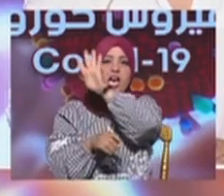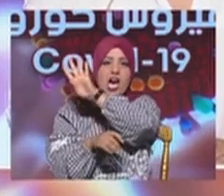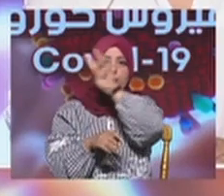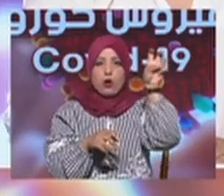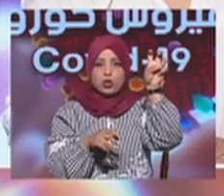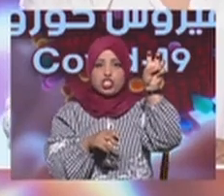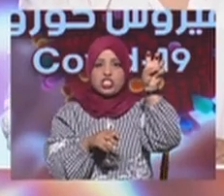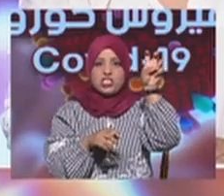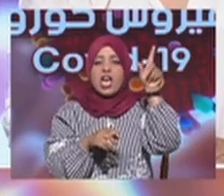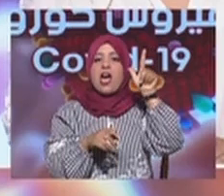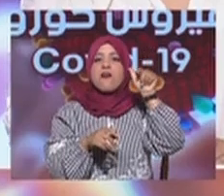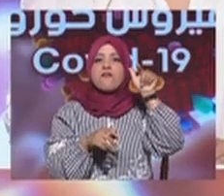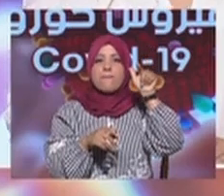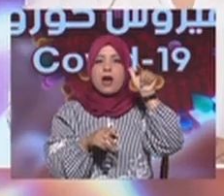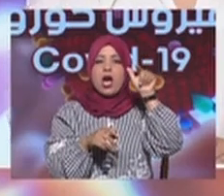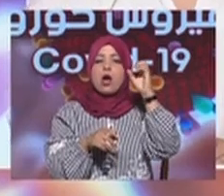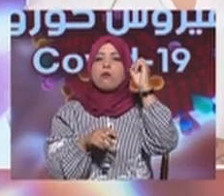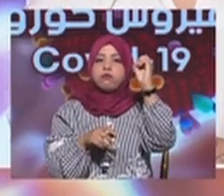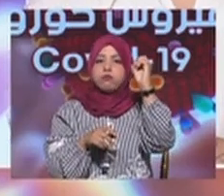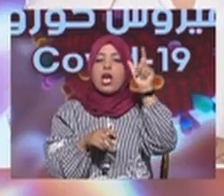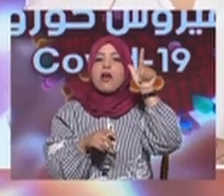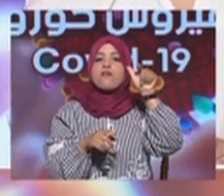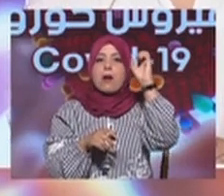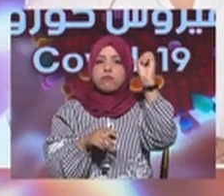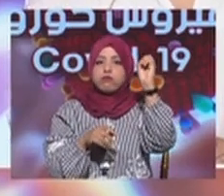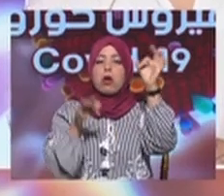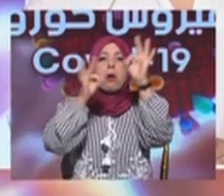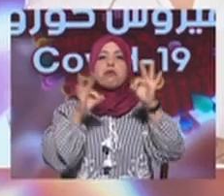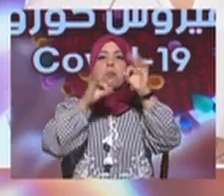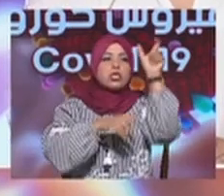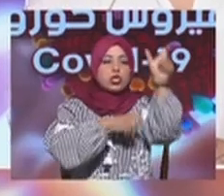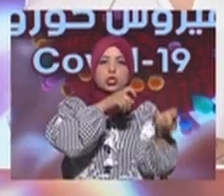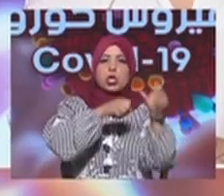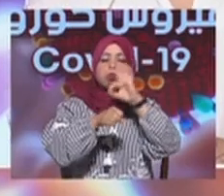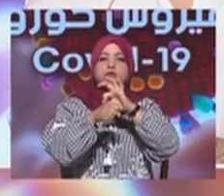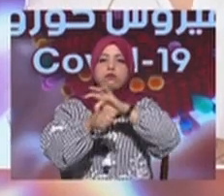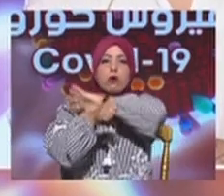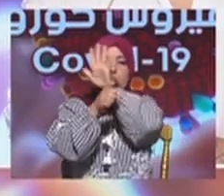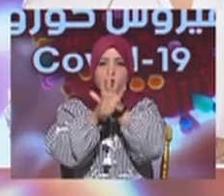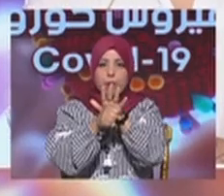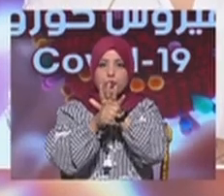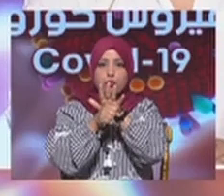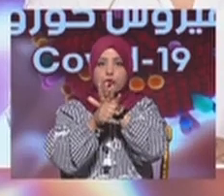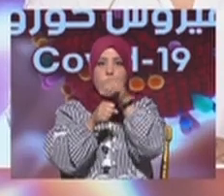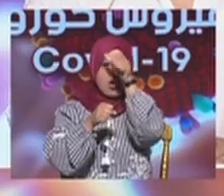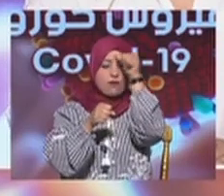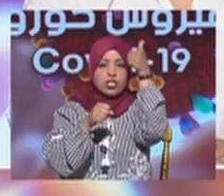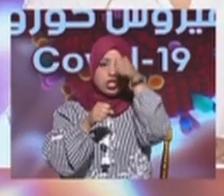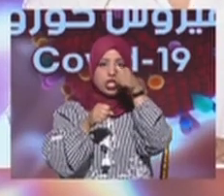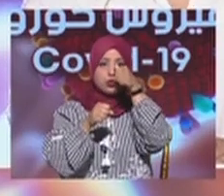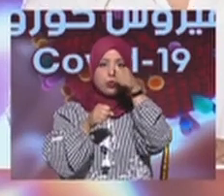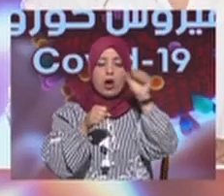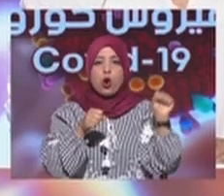فيهم أرقام، أي صفر موجود في ولاية سليانة وولاية الجندوبة كذلك. تحية لأهالينا